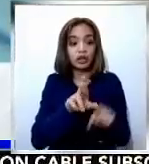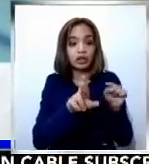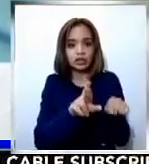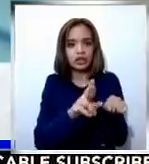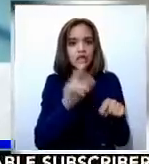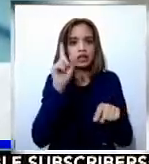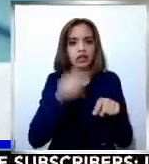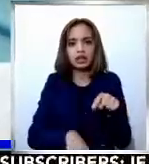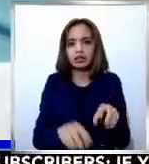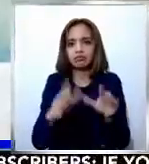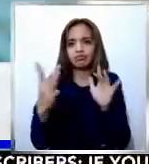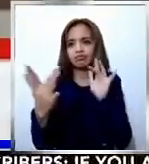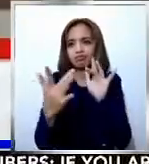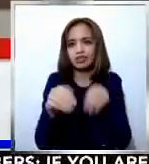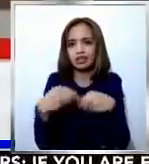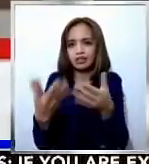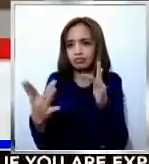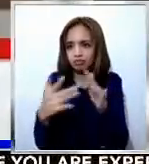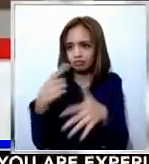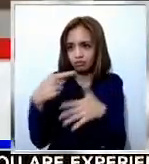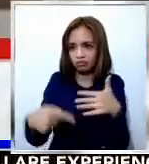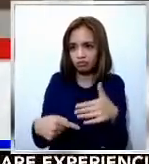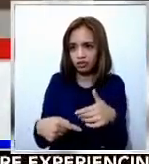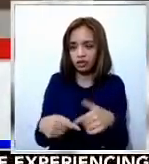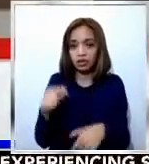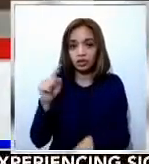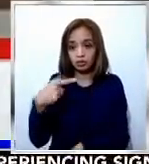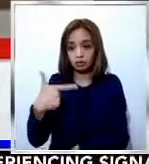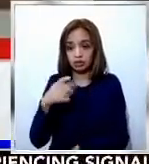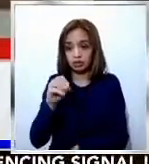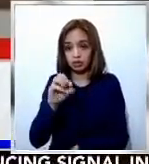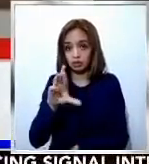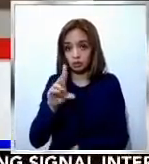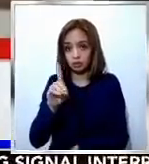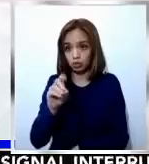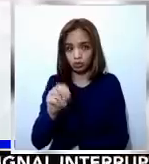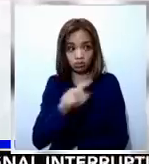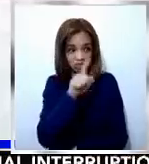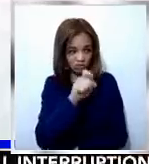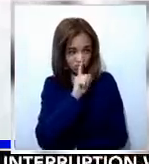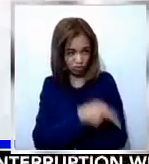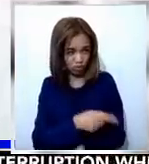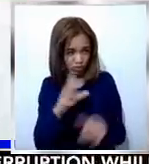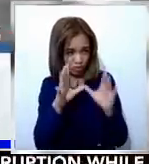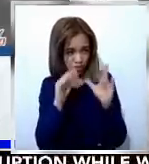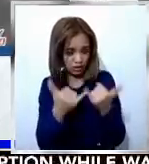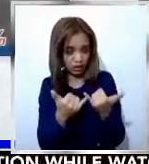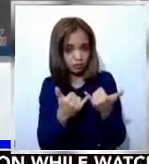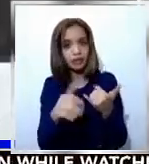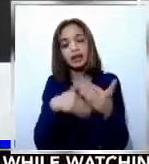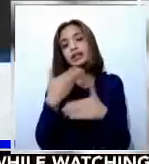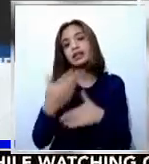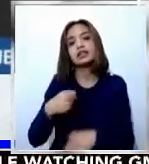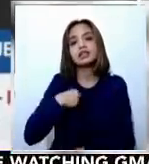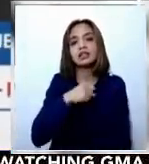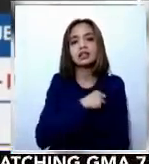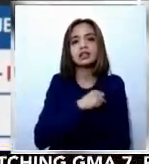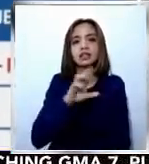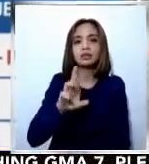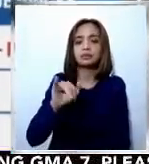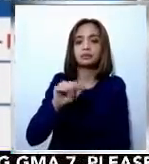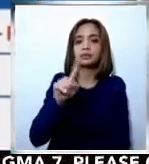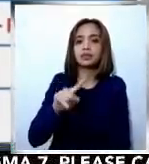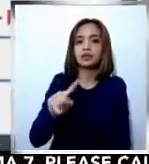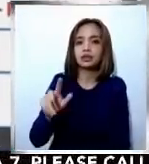Gordon, totoo bang kumpanya ito? Samantala, ipinakita ni Senador Risa Ontiveros ang mga transaksyon ng Department of Transportation sa